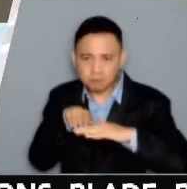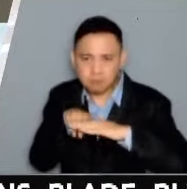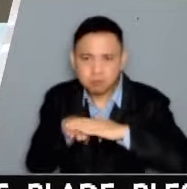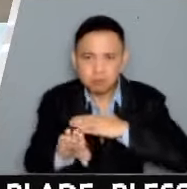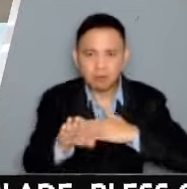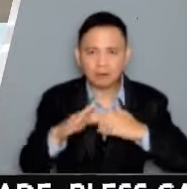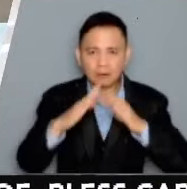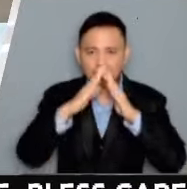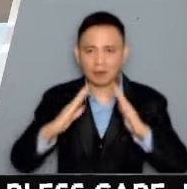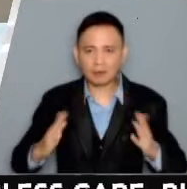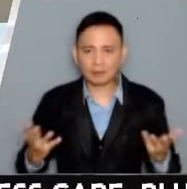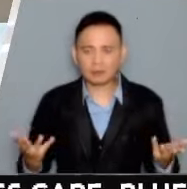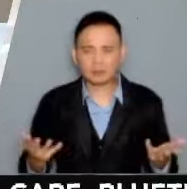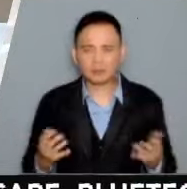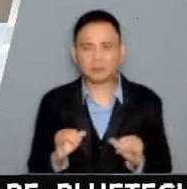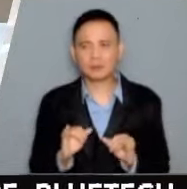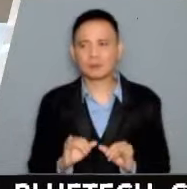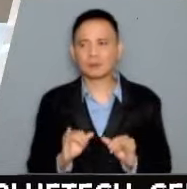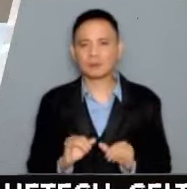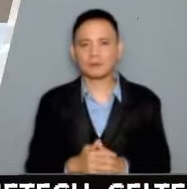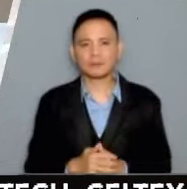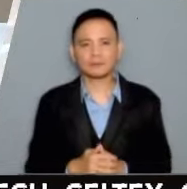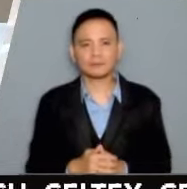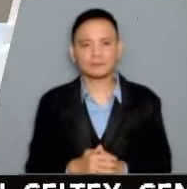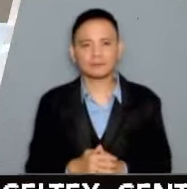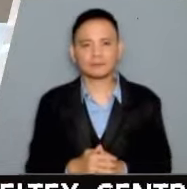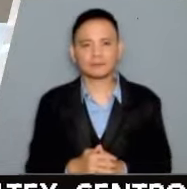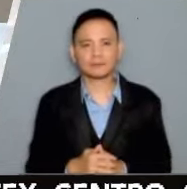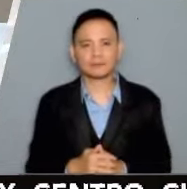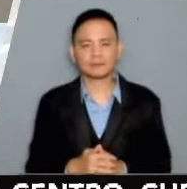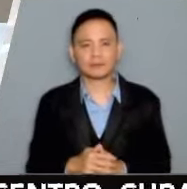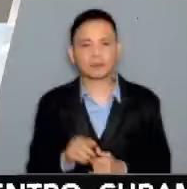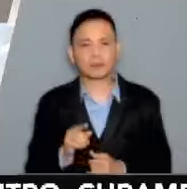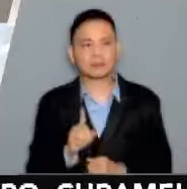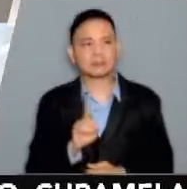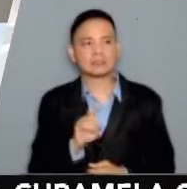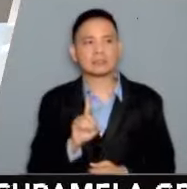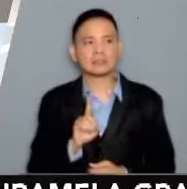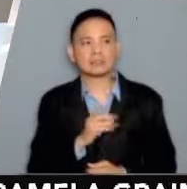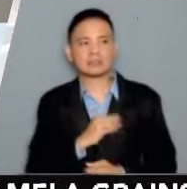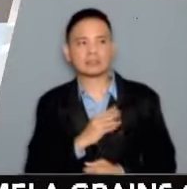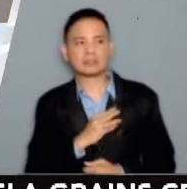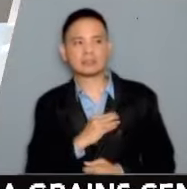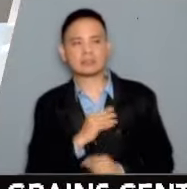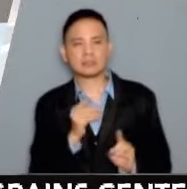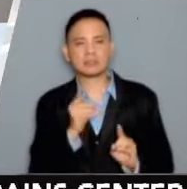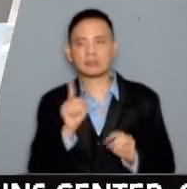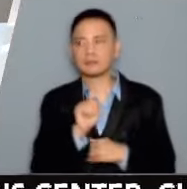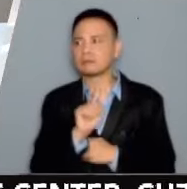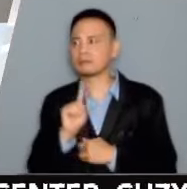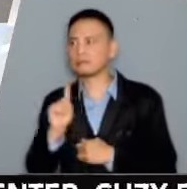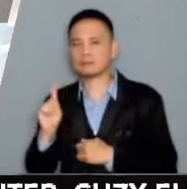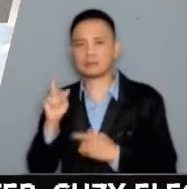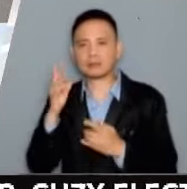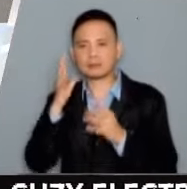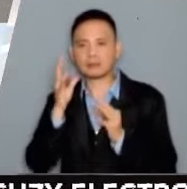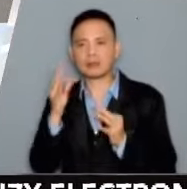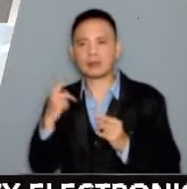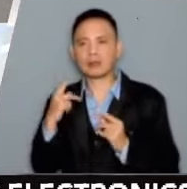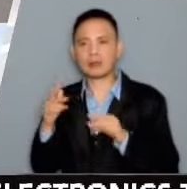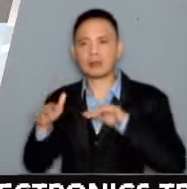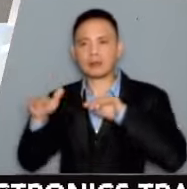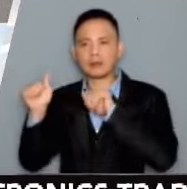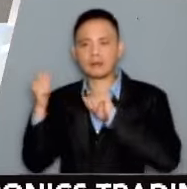driver suspetsa niya natiktikan sila ay ung katapat po namin na bahay na May um sinagot niya po na